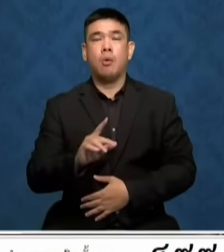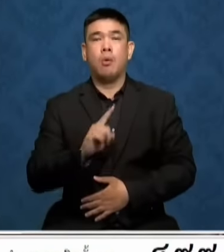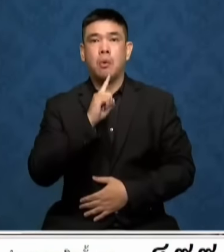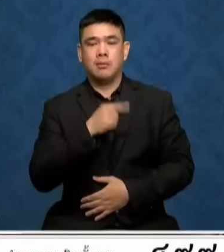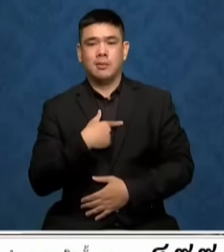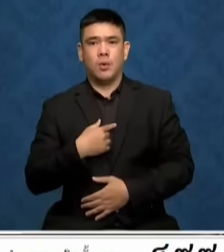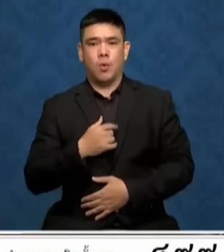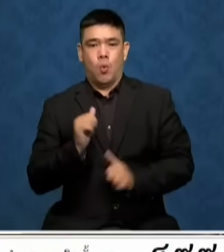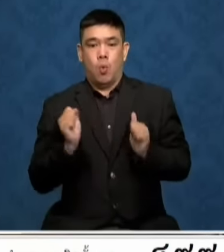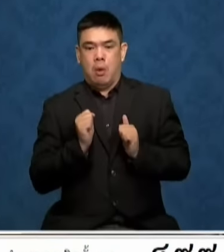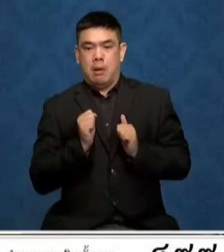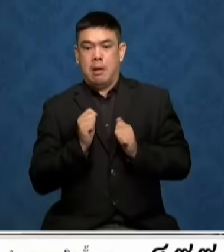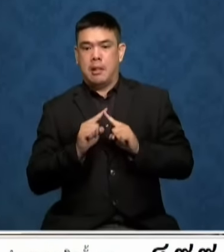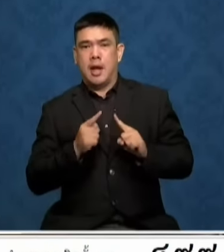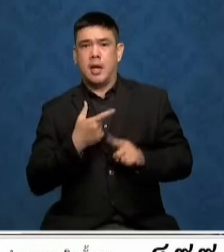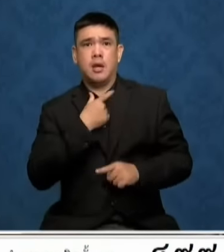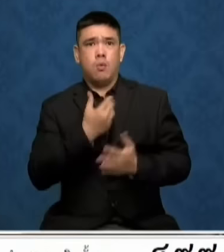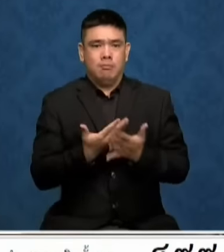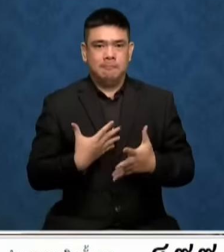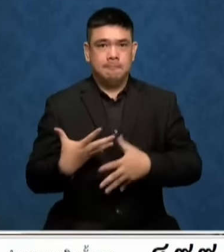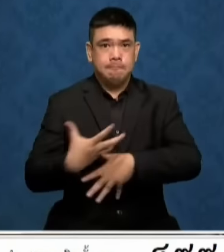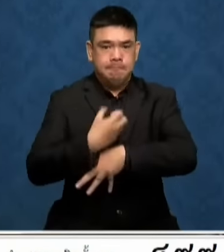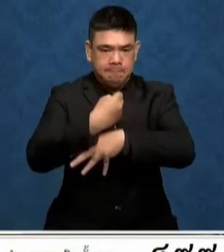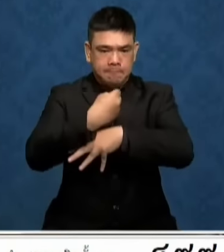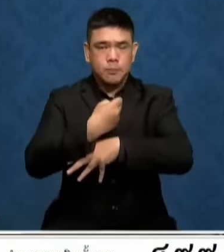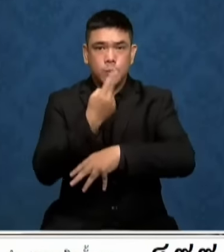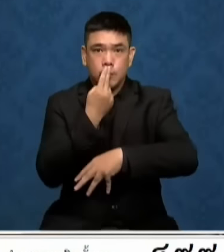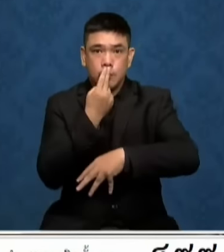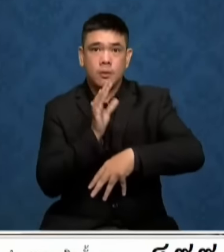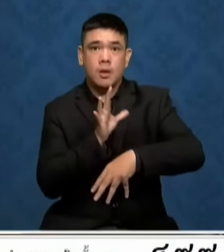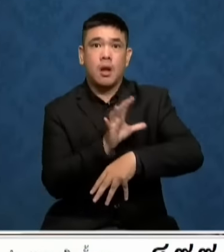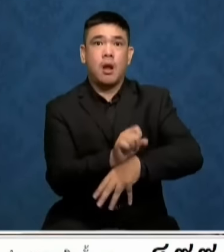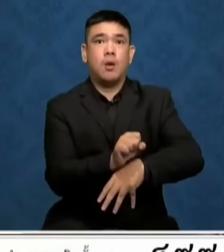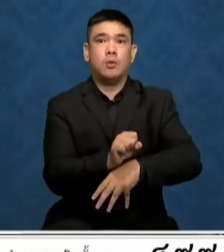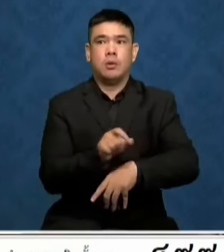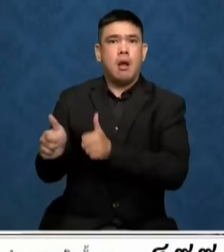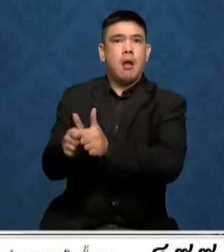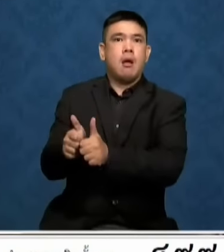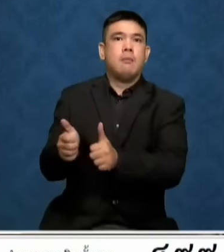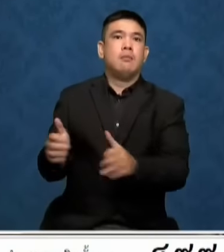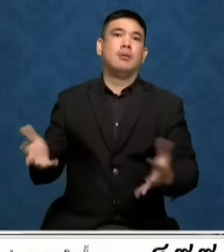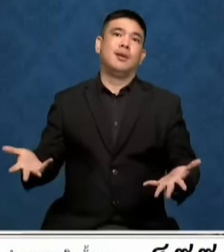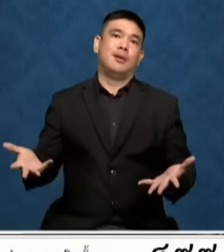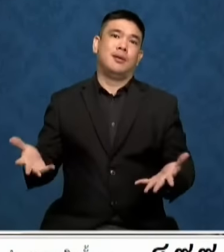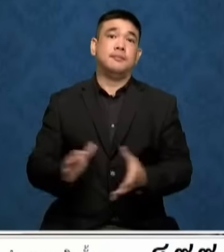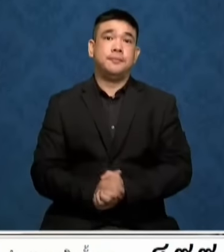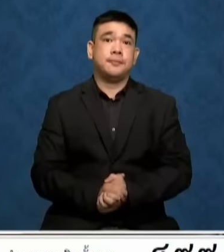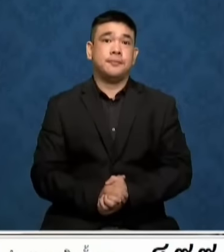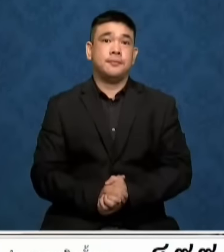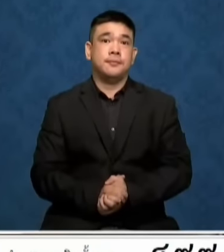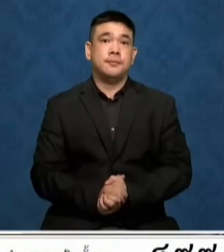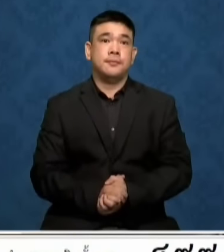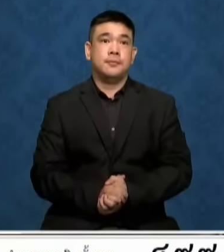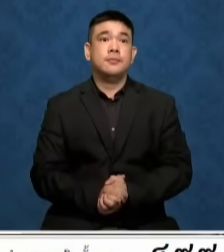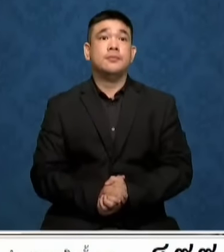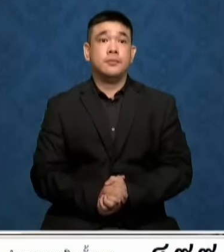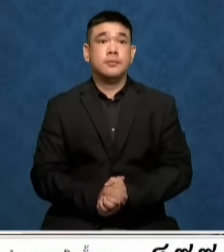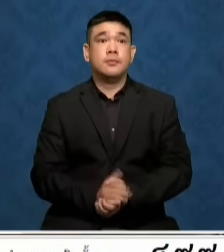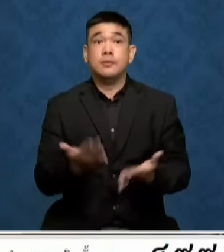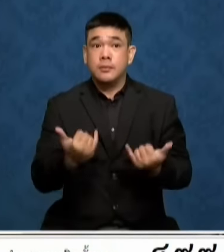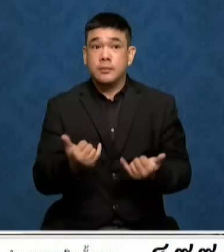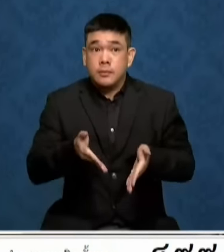ดแต่อยากมีอำนาจใช้เพื่อเข้าสู่อำนาจโดยไม่ต้องแข่งขันอะไรเลยค่ะทางเดียวนะ